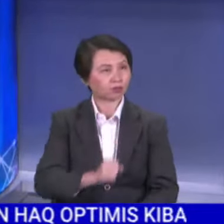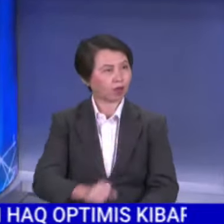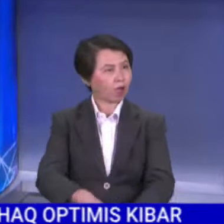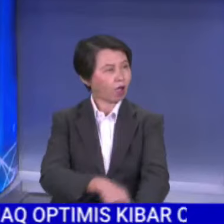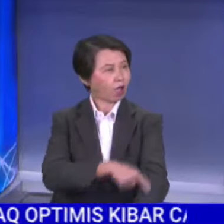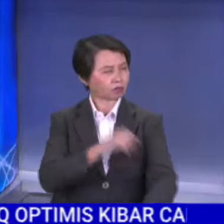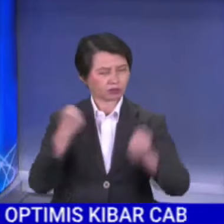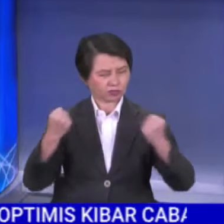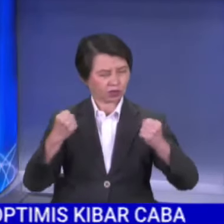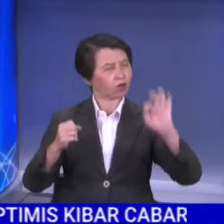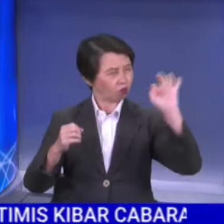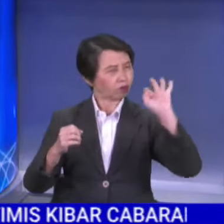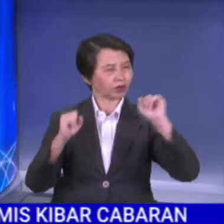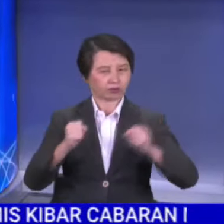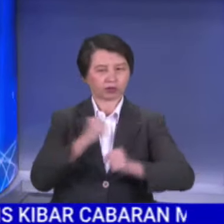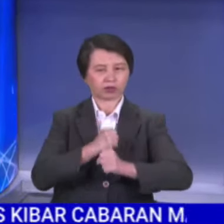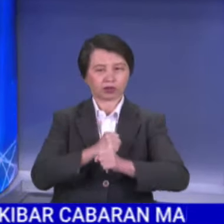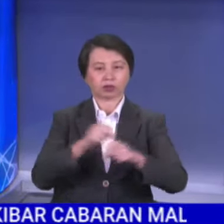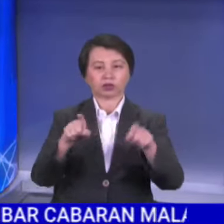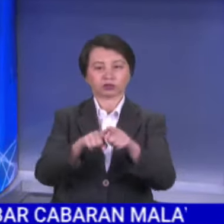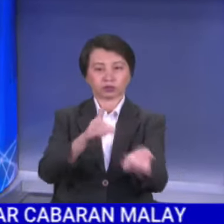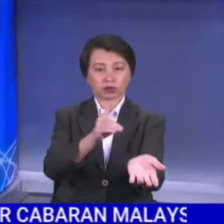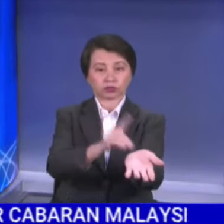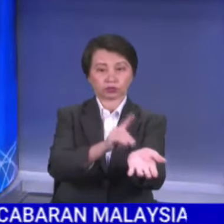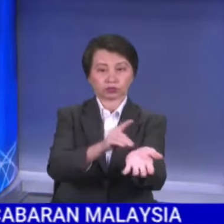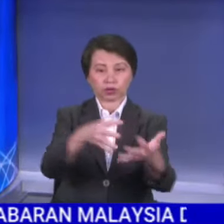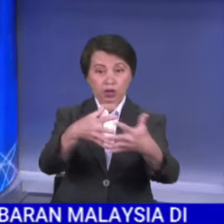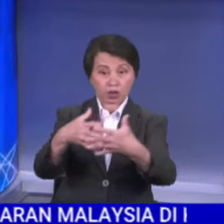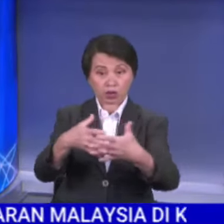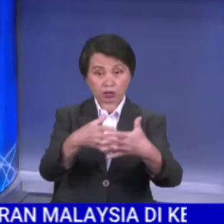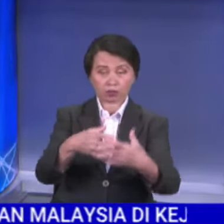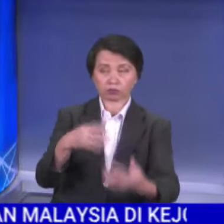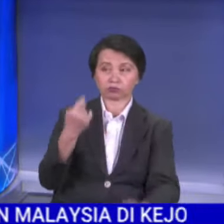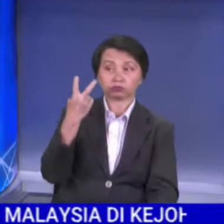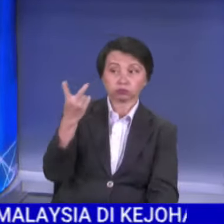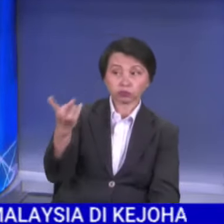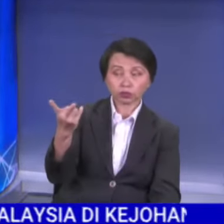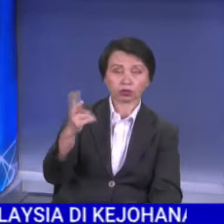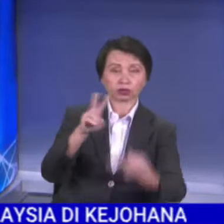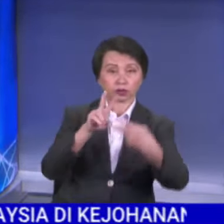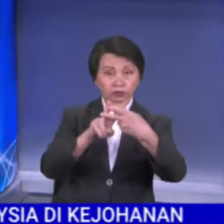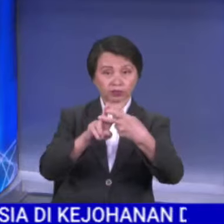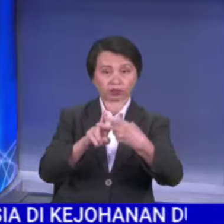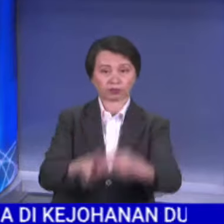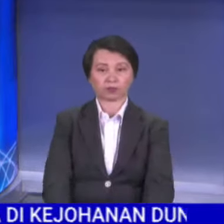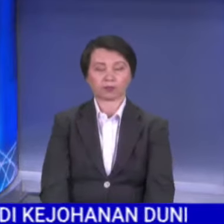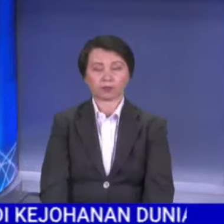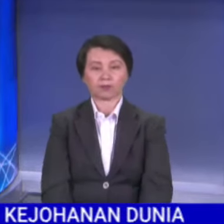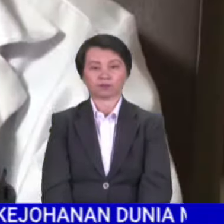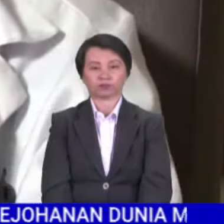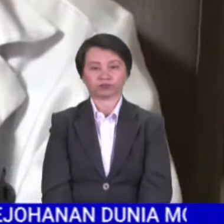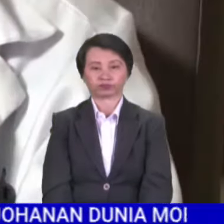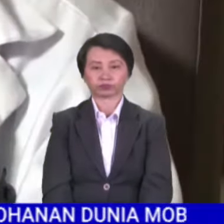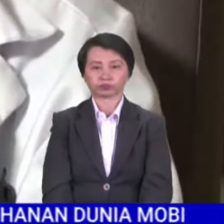sihat, apa salahnya kan Syaril? Yeah. Seperti seorang doktor di Amerika Syarikat ini, kita saksikan dalam hashtag.